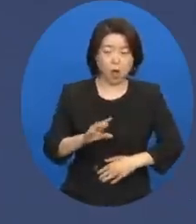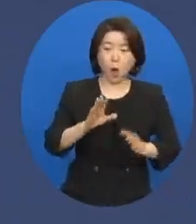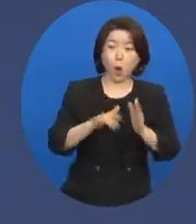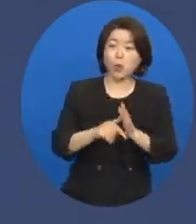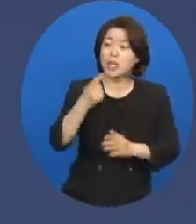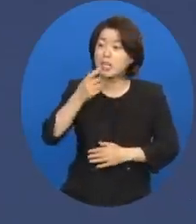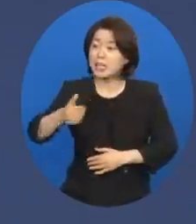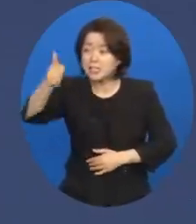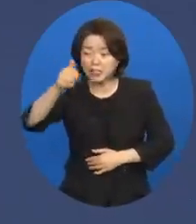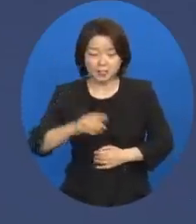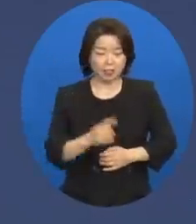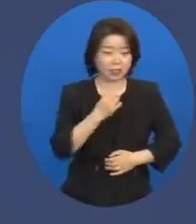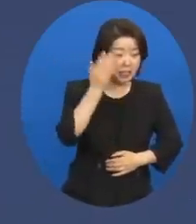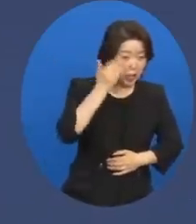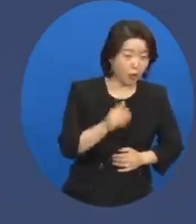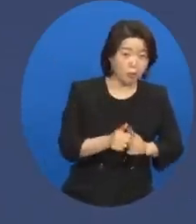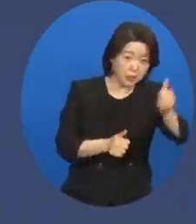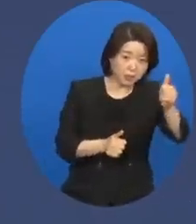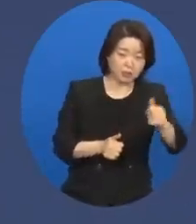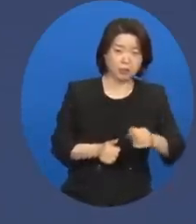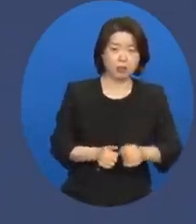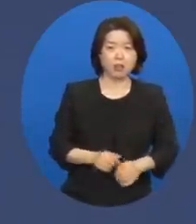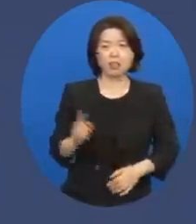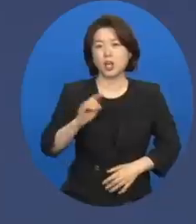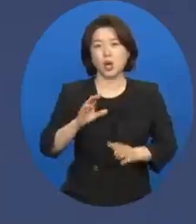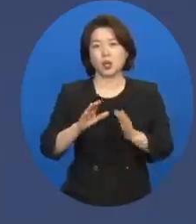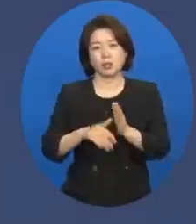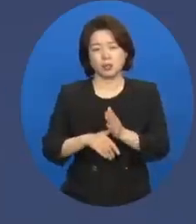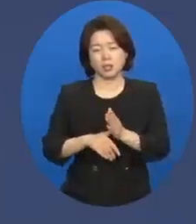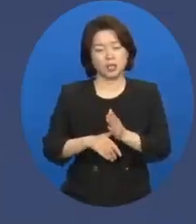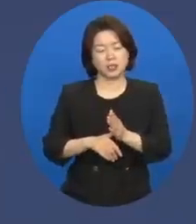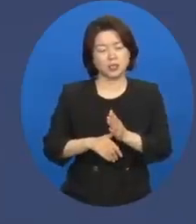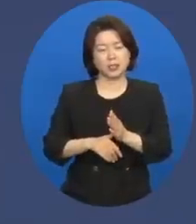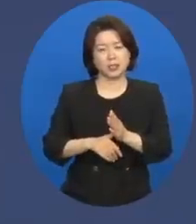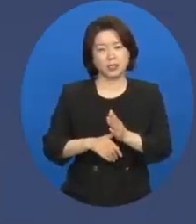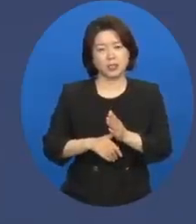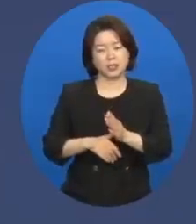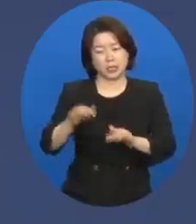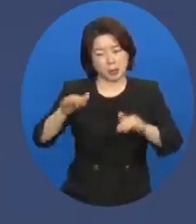것도 이기고 검은 것도 이기고 이러면 모르겠는데 희한하게도 그